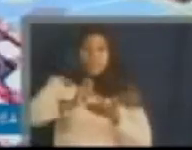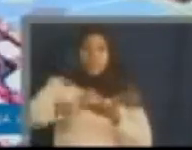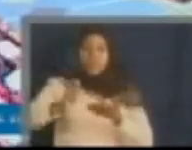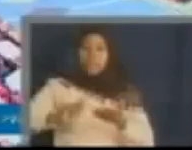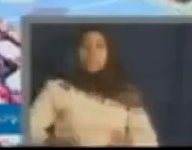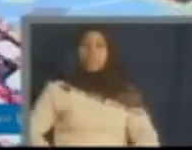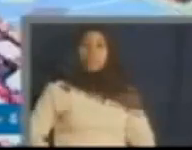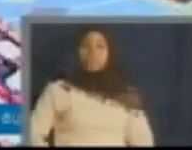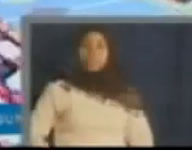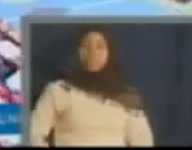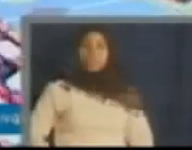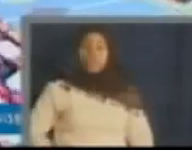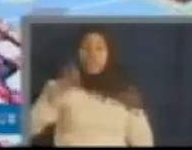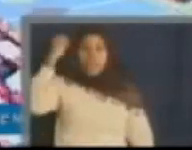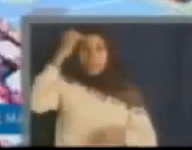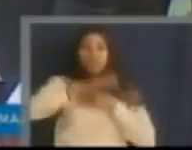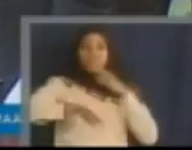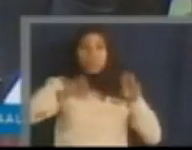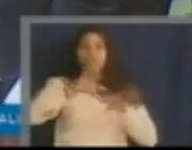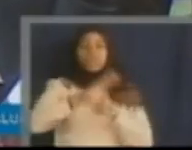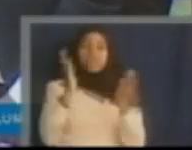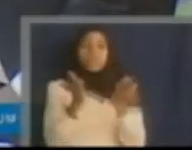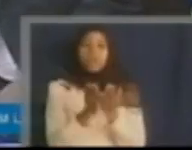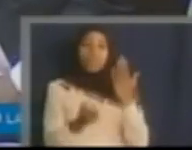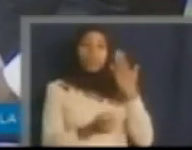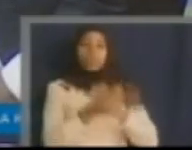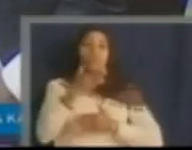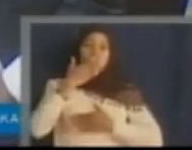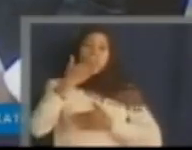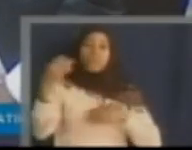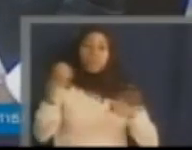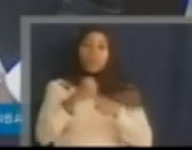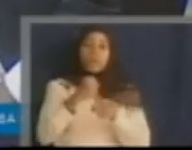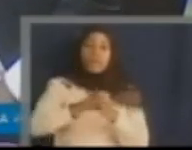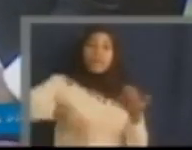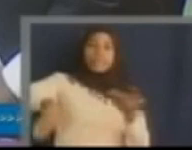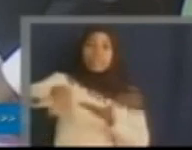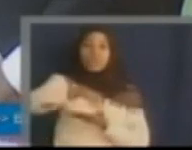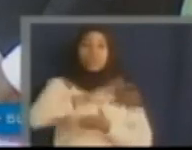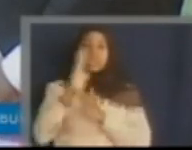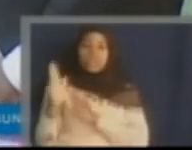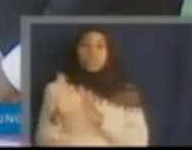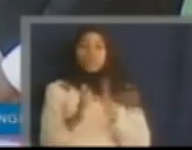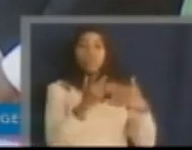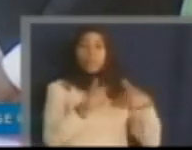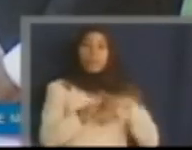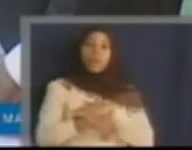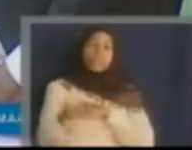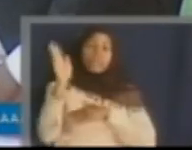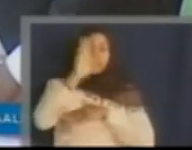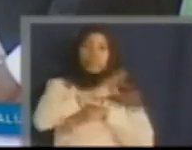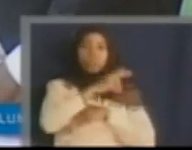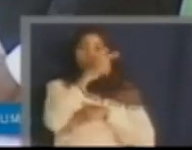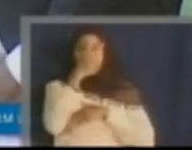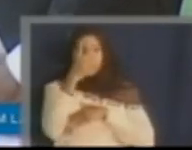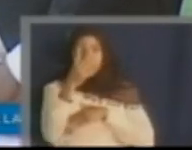Mheshimiwa mwenyekiti, naomba kutoa taarifa kwamba shughuli zote zilizopangwa kufanyika siku ya leo katika kikao hichi cha 18 kama ilivyo katika